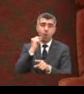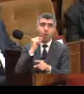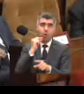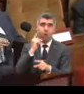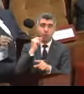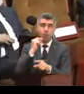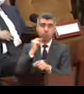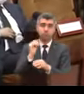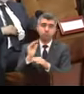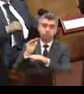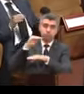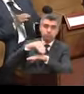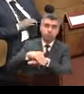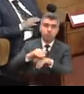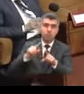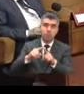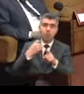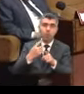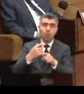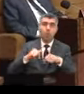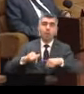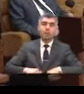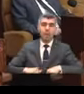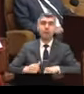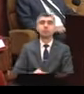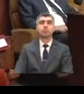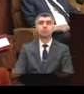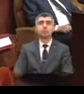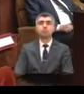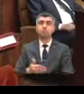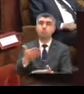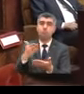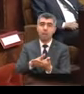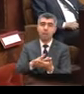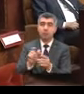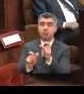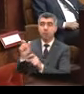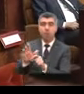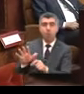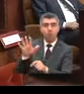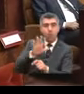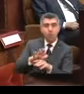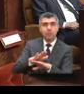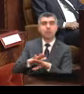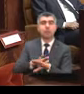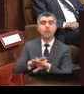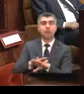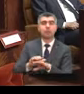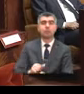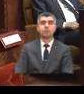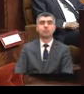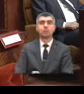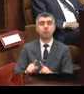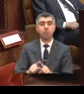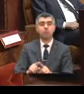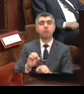من مقر وزارة التضامن، وكان إجماع من لدن كل الأطياف السياسية باش نصوتوا